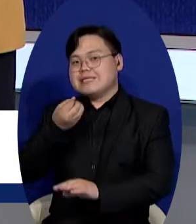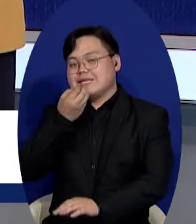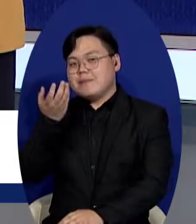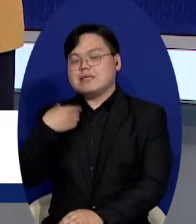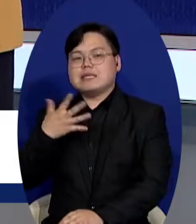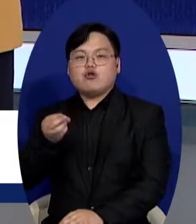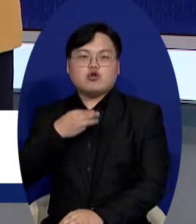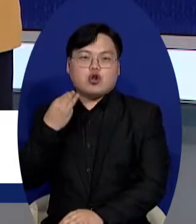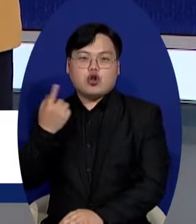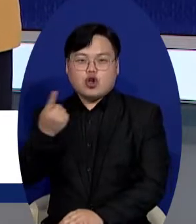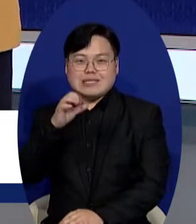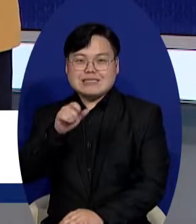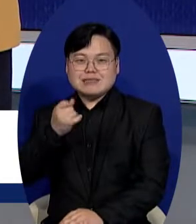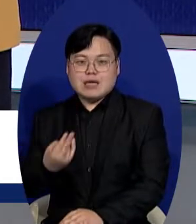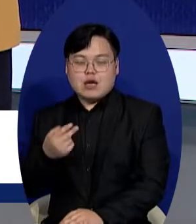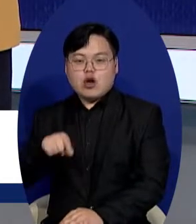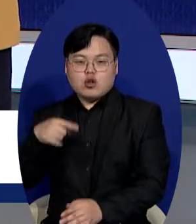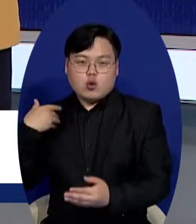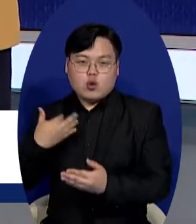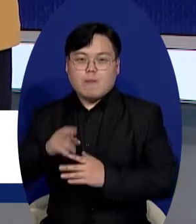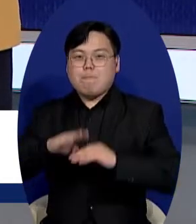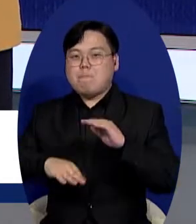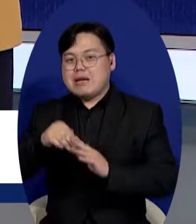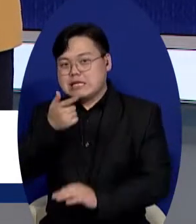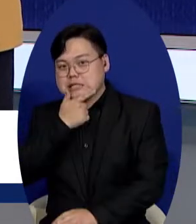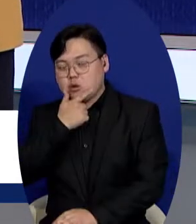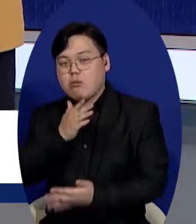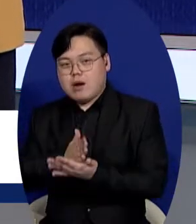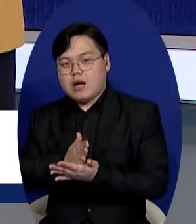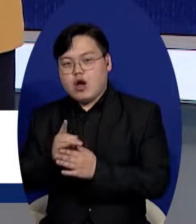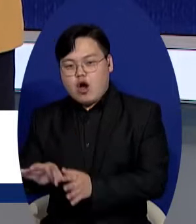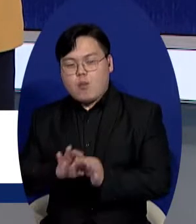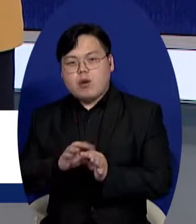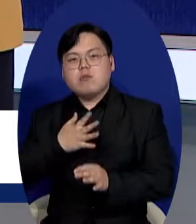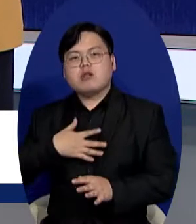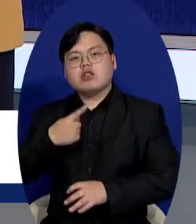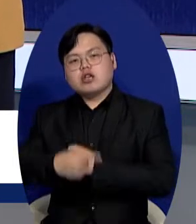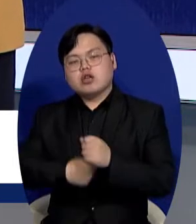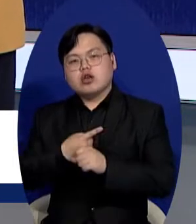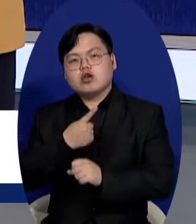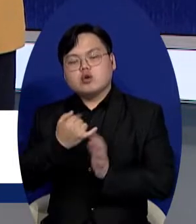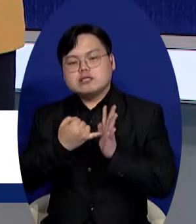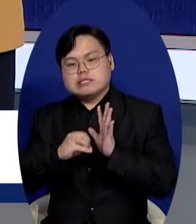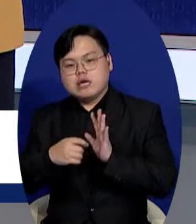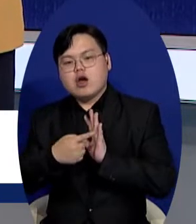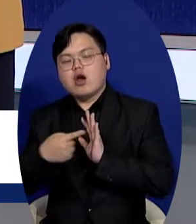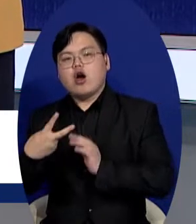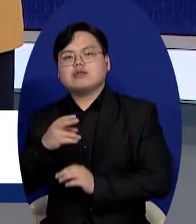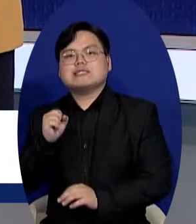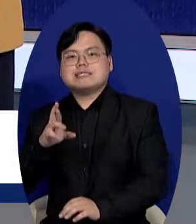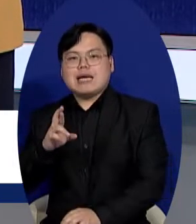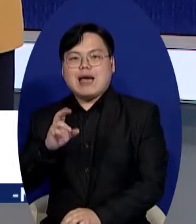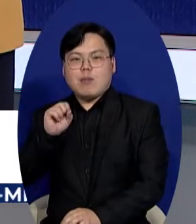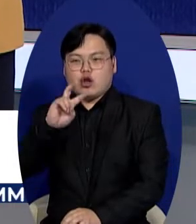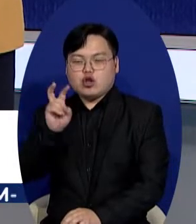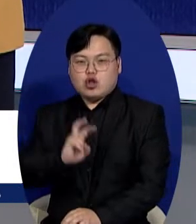цахилгаан станцаач бид өнөөдрийг хүртэл барьж чадаагүй байна. Иннээсээ болоод бид жилдээ 160-аас 200 орчим сая Америк долларыг бол эрчим хүчний төлбөр